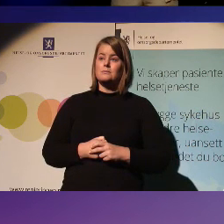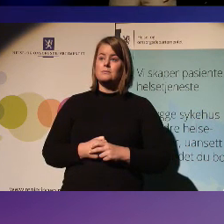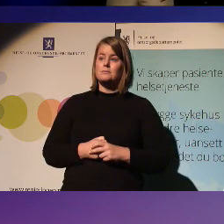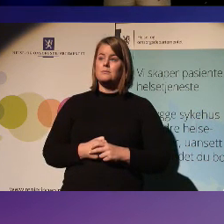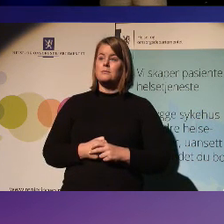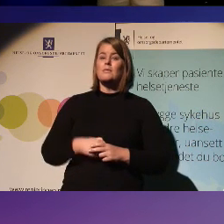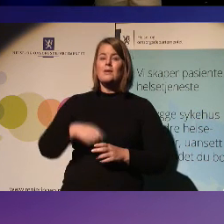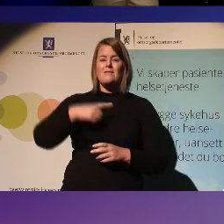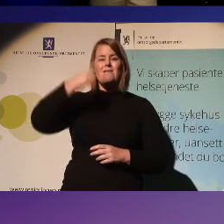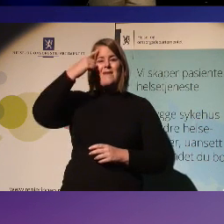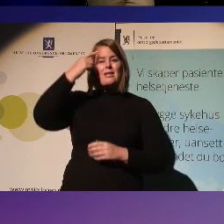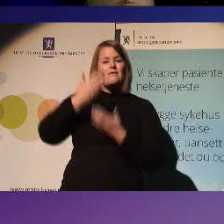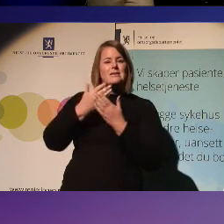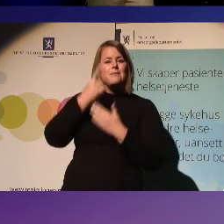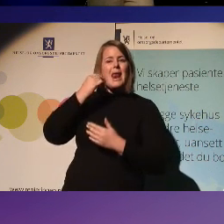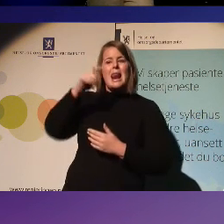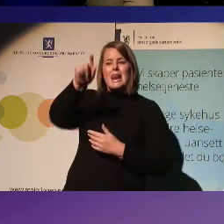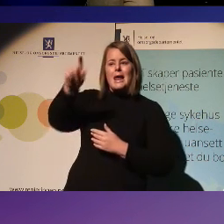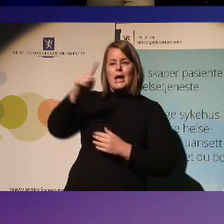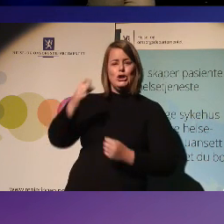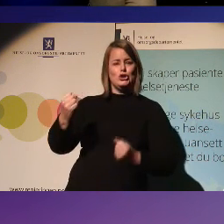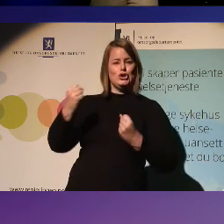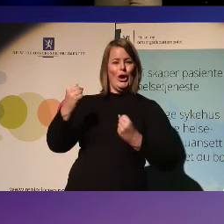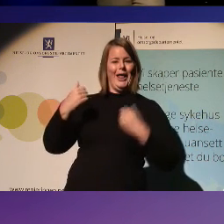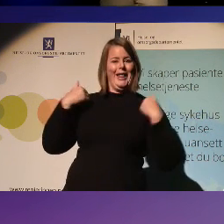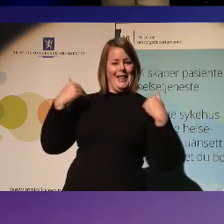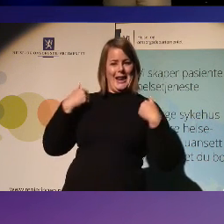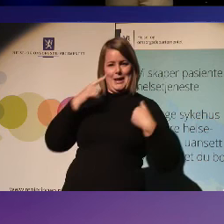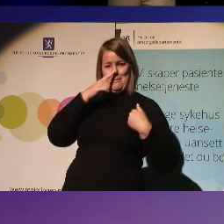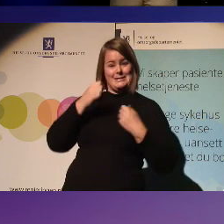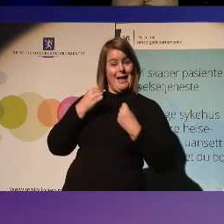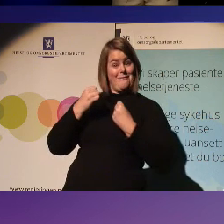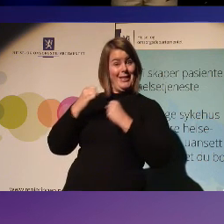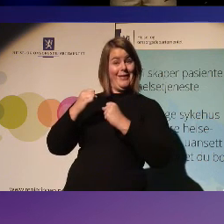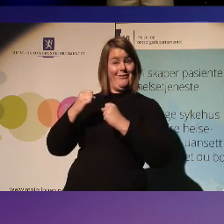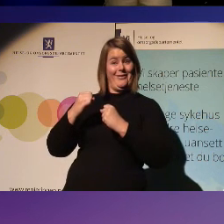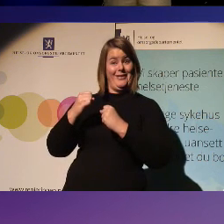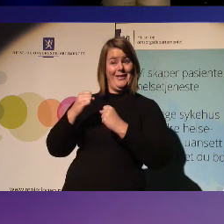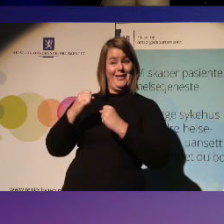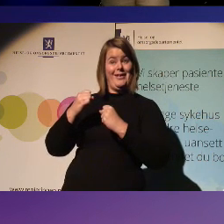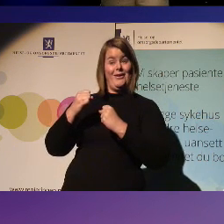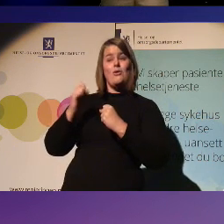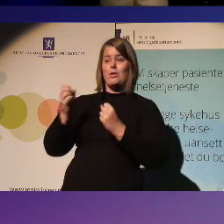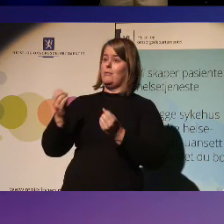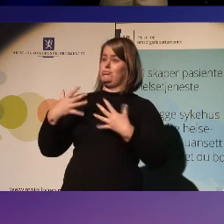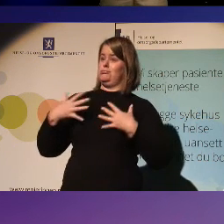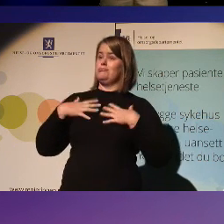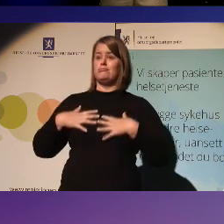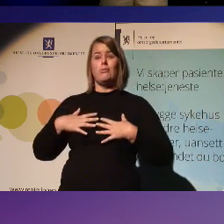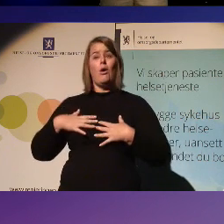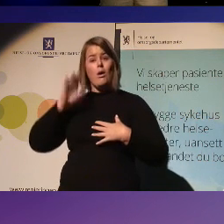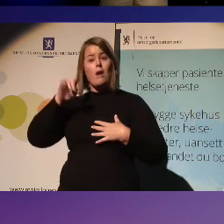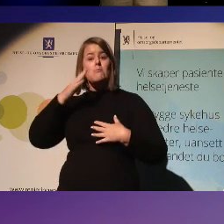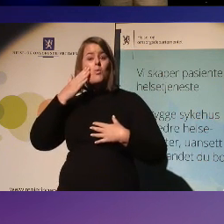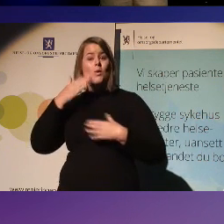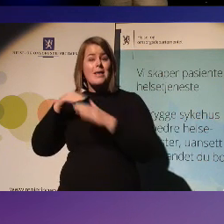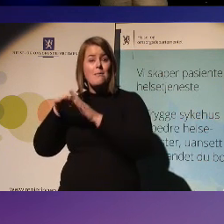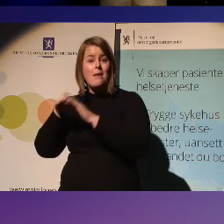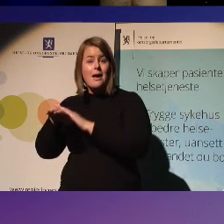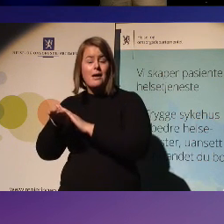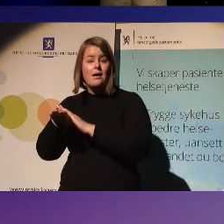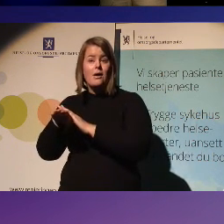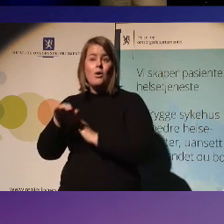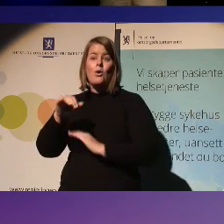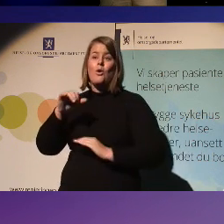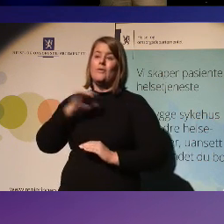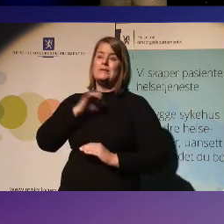styrketrening for eldre noe av det mest effektive de kan gjøre for å holde seg hjemmeboende. Og, være, og hvis de